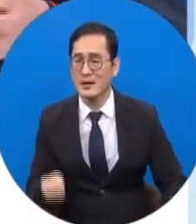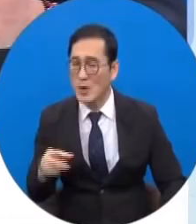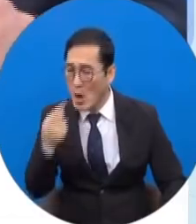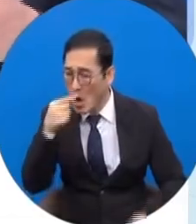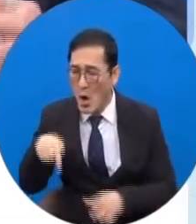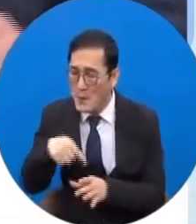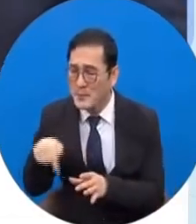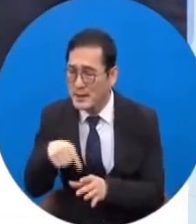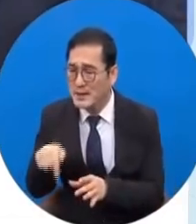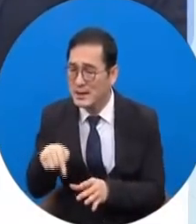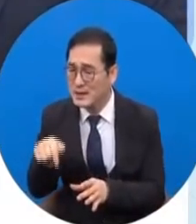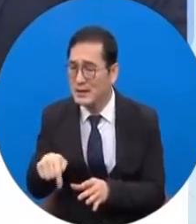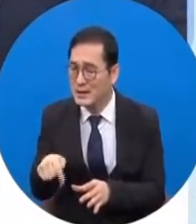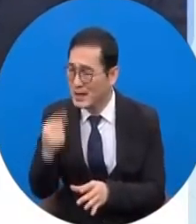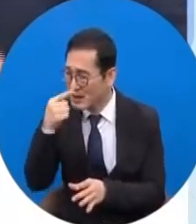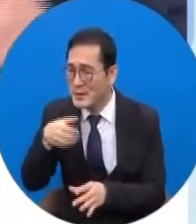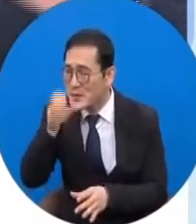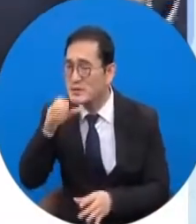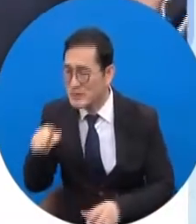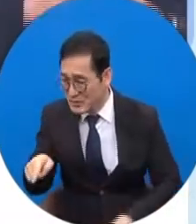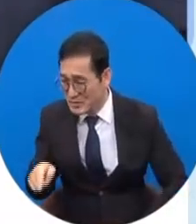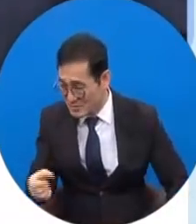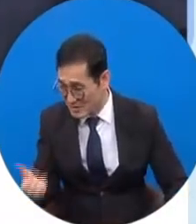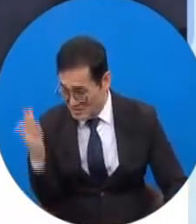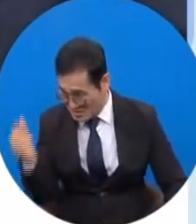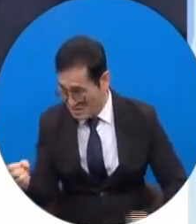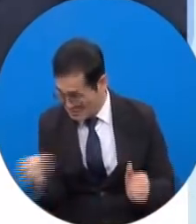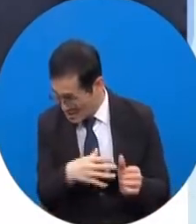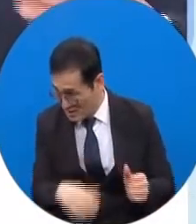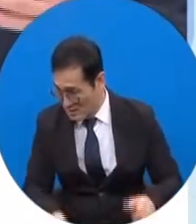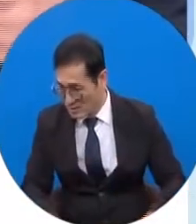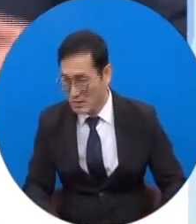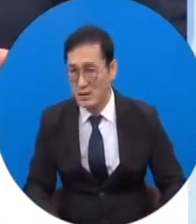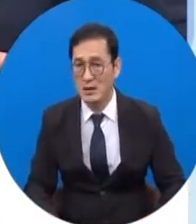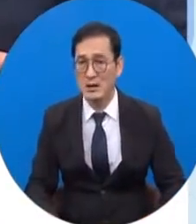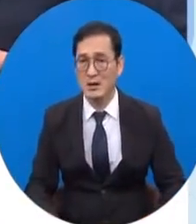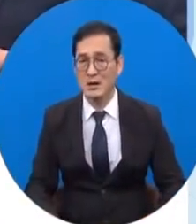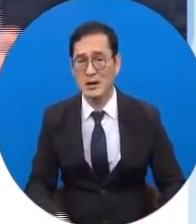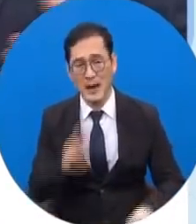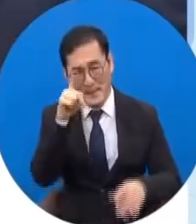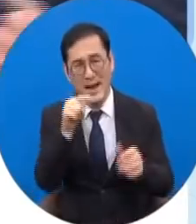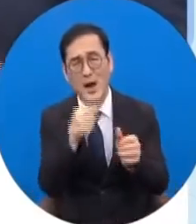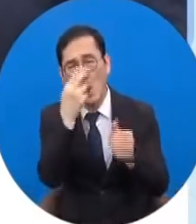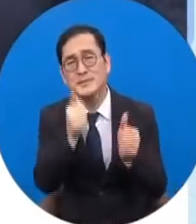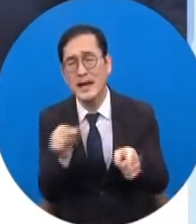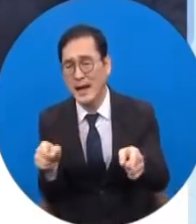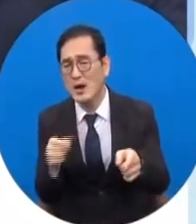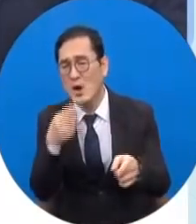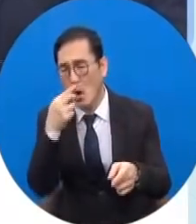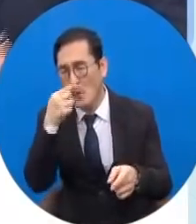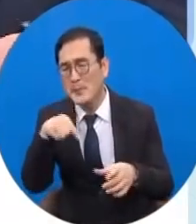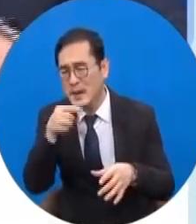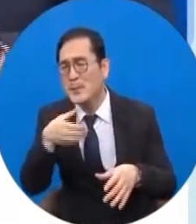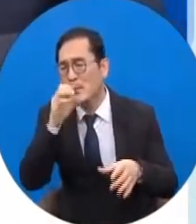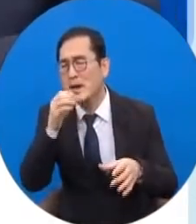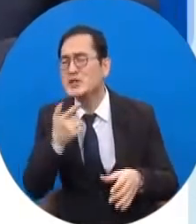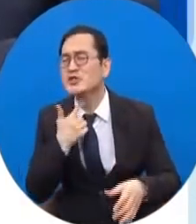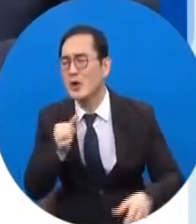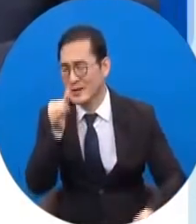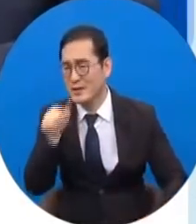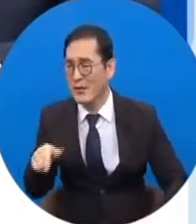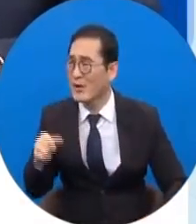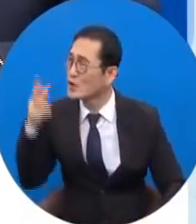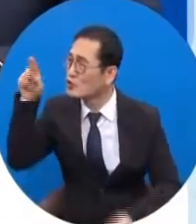이런건 진수 하지 않느냐 이런 얘기 나오는데 아주 그게 아니고 저는 박모 검사 란 커피를 마시 적은 있었다 이렇게 얘기 했단 말이에요 그러면 일단 이거는